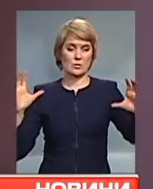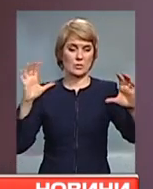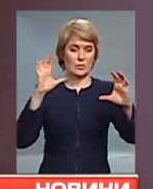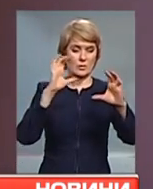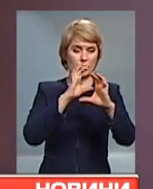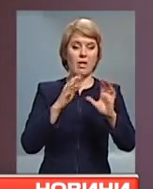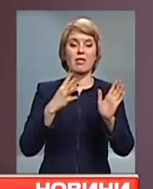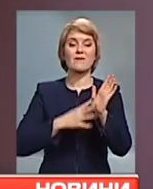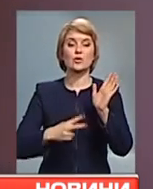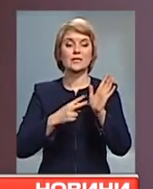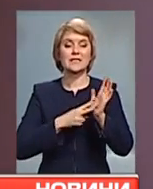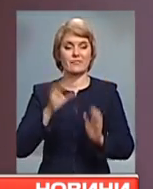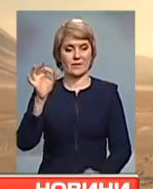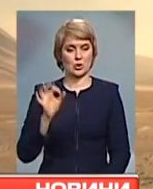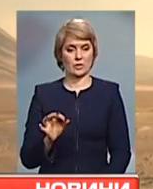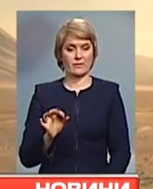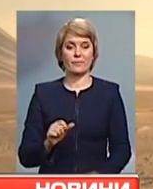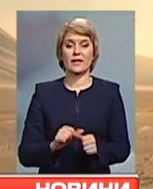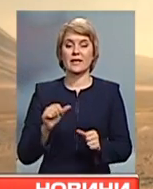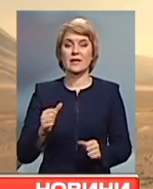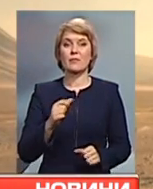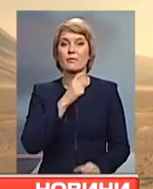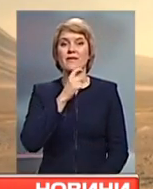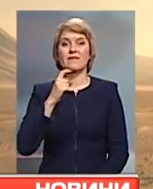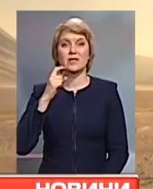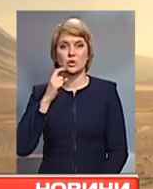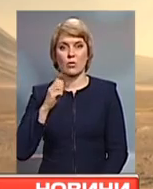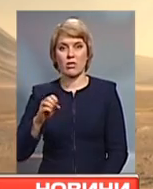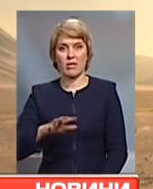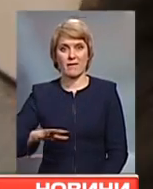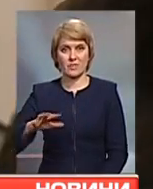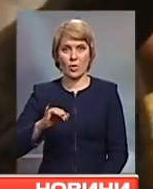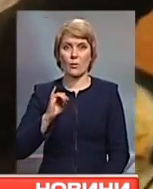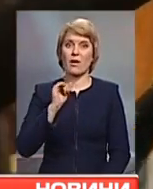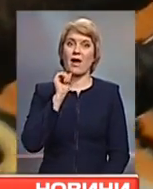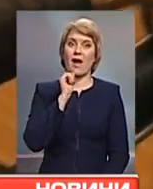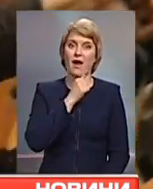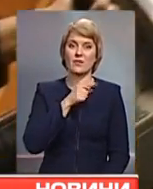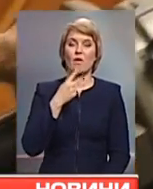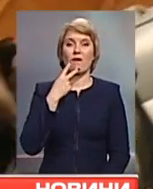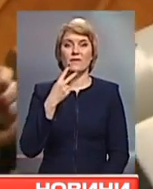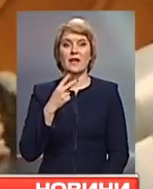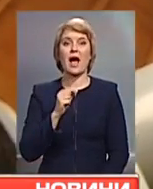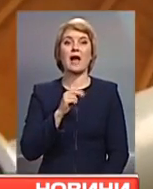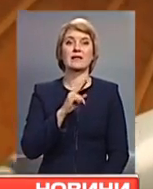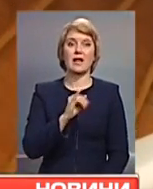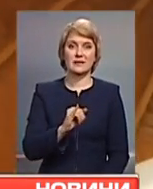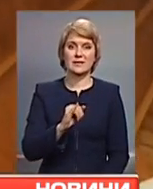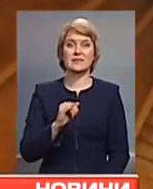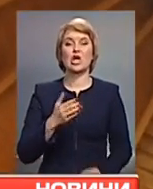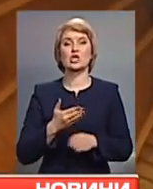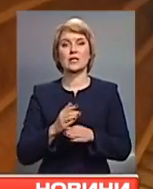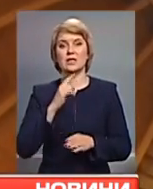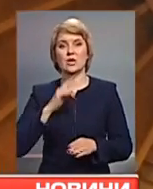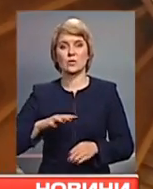на 97%. Крім Північної Європи та Африки, спостерігають за явищем в Атлантиці, Арктиці і частині Росії. Медики ж нагадують,